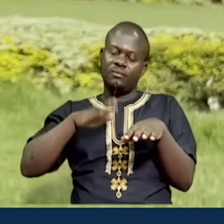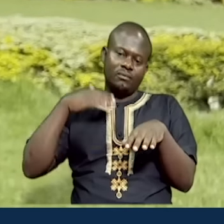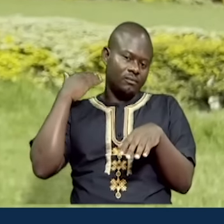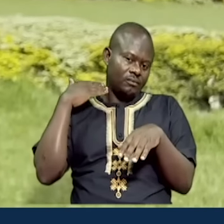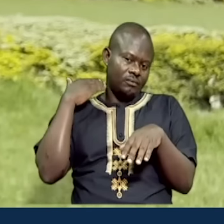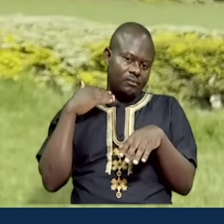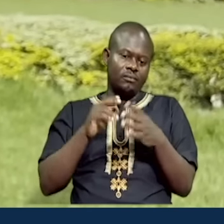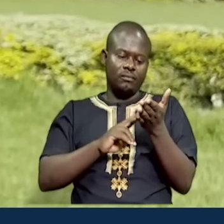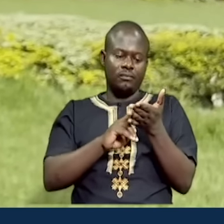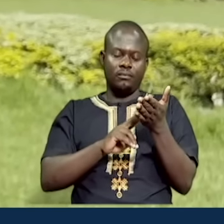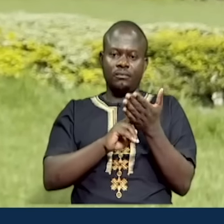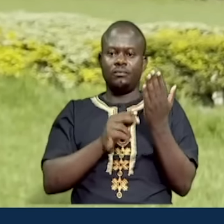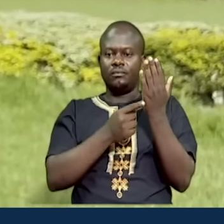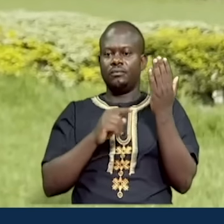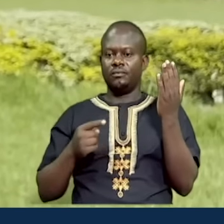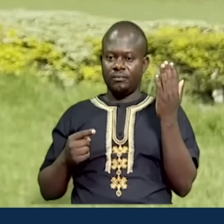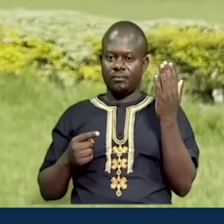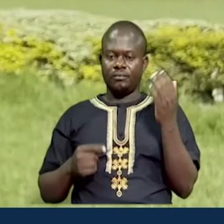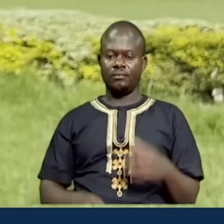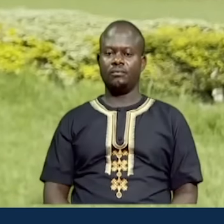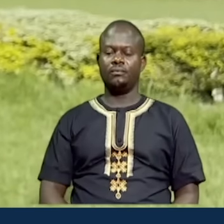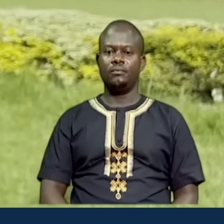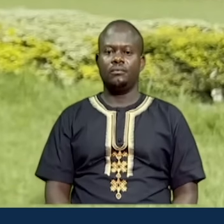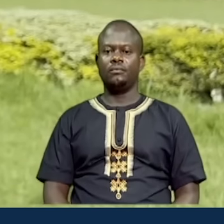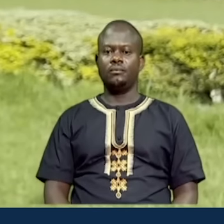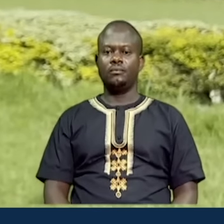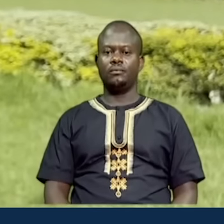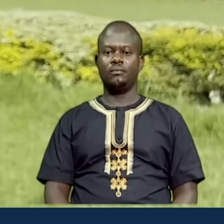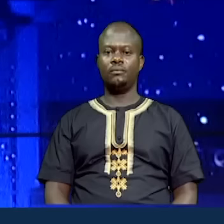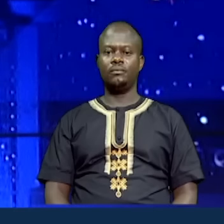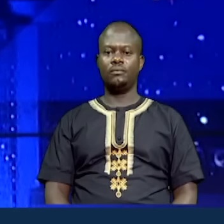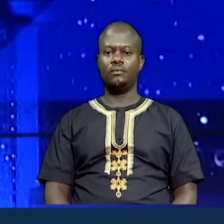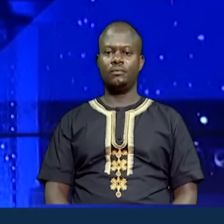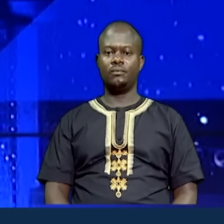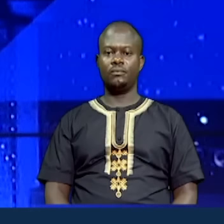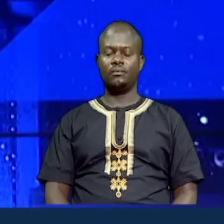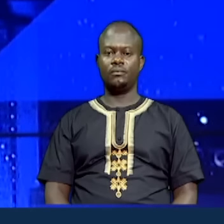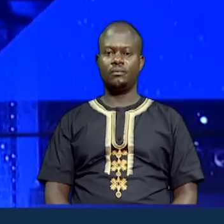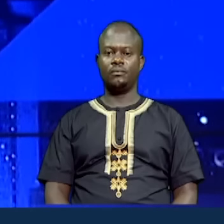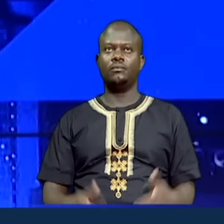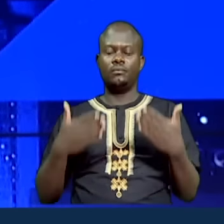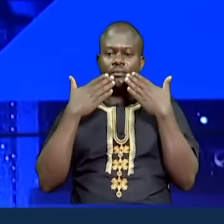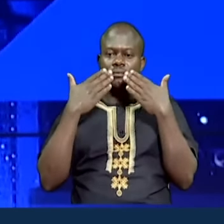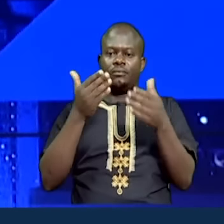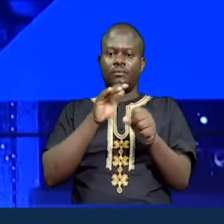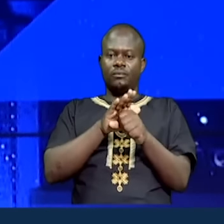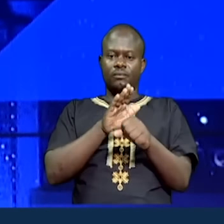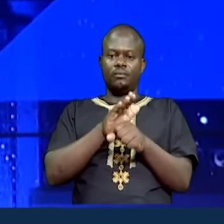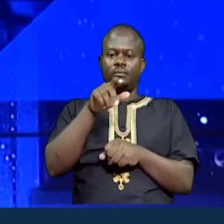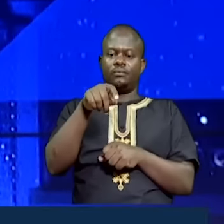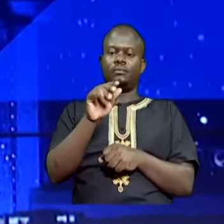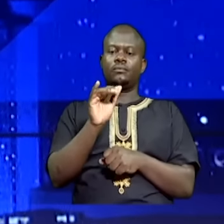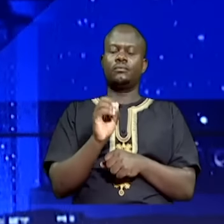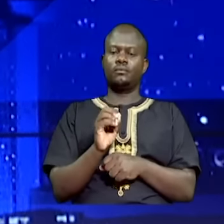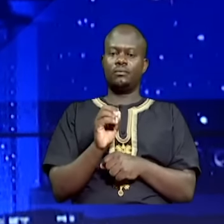jenoside rwifashishije ikoranabuhanga. Mbarushimana Pio, Insanze. Urakoze cyane Mbarushimana Pio. Abanyamuryango